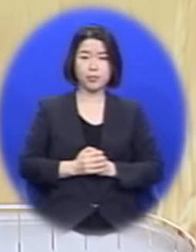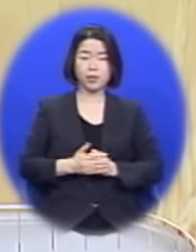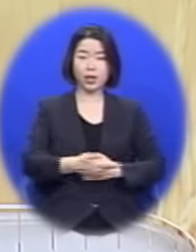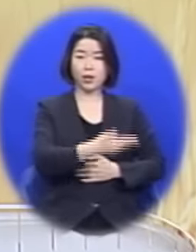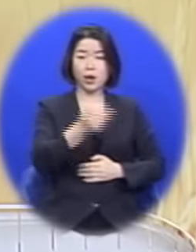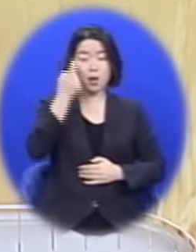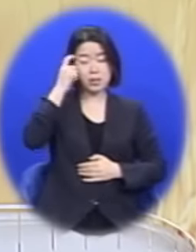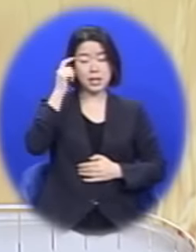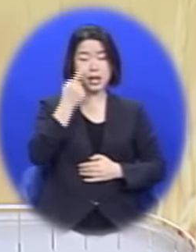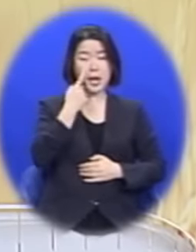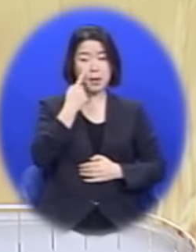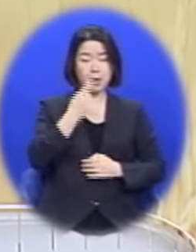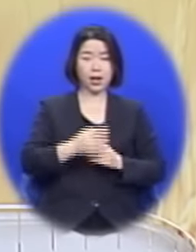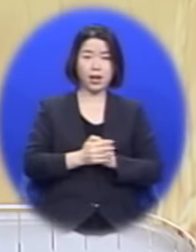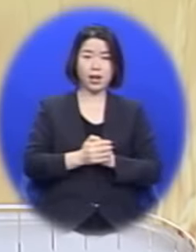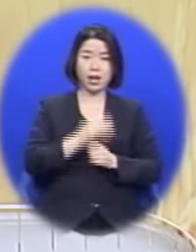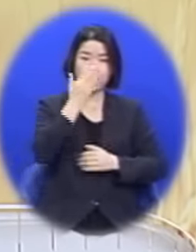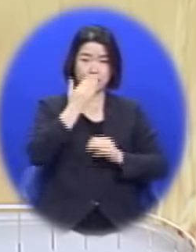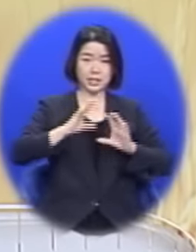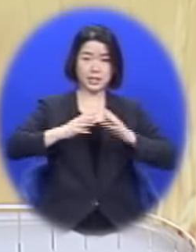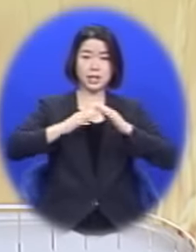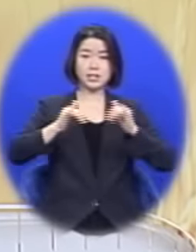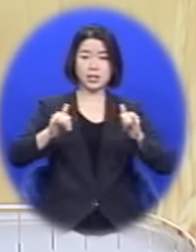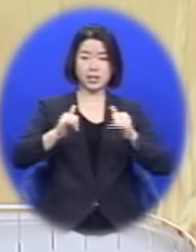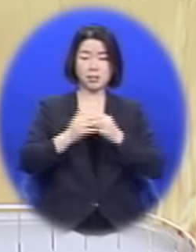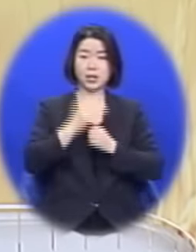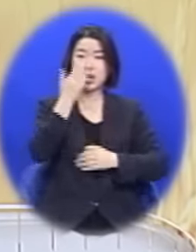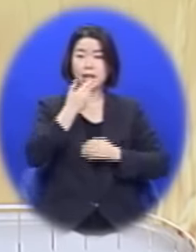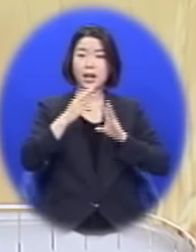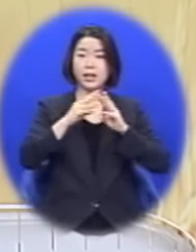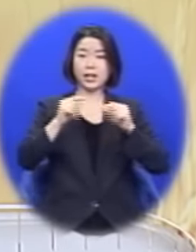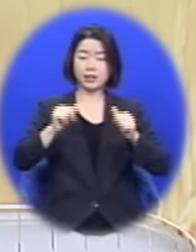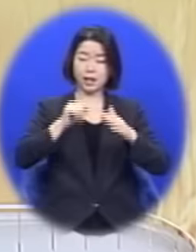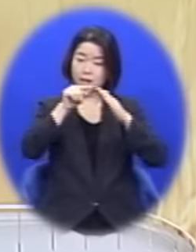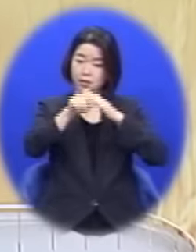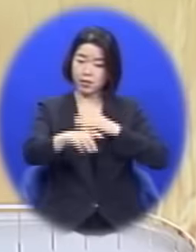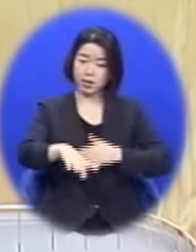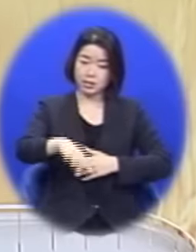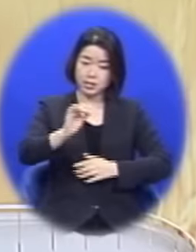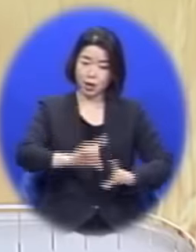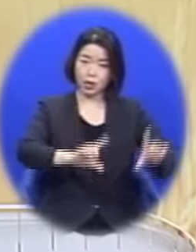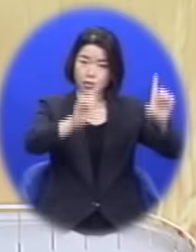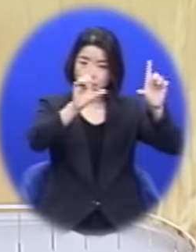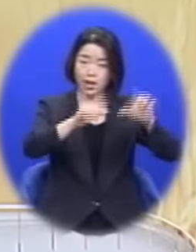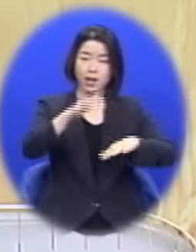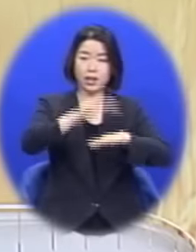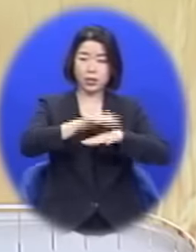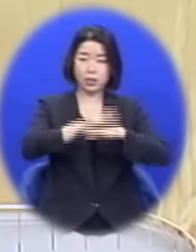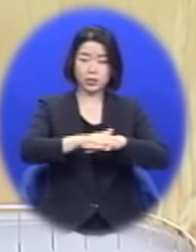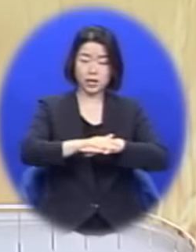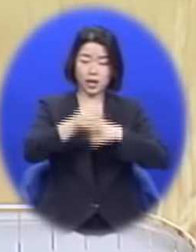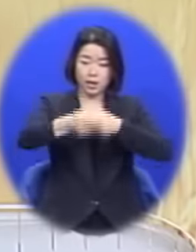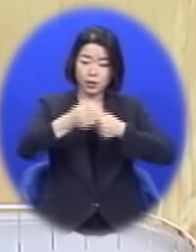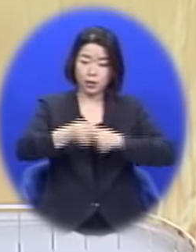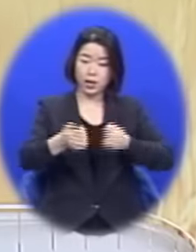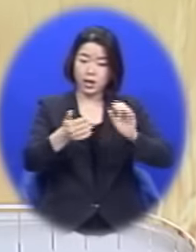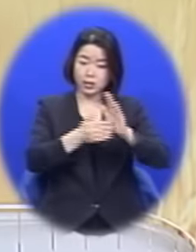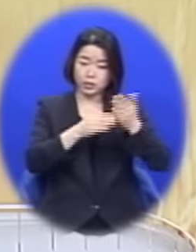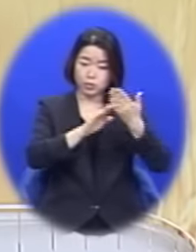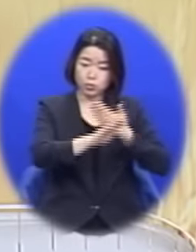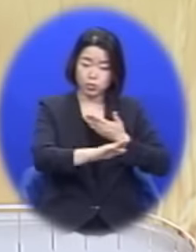여러분 한번 생각해 보세요. 이스라엘 백성들이 가나안 땅에 들어간 그 첫 해에 농사 짓고 그 첫 열매가